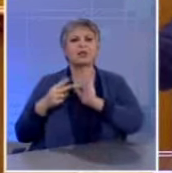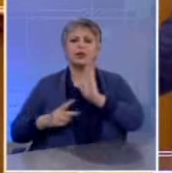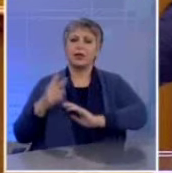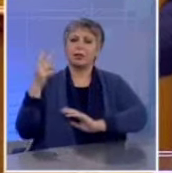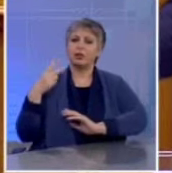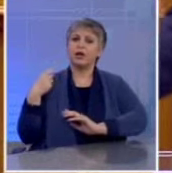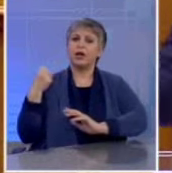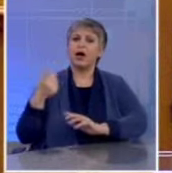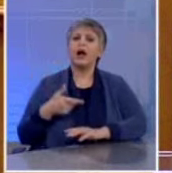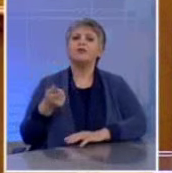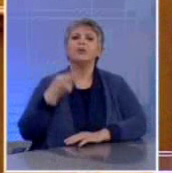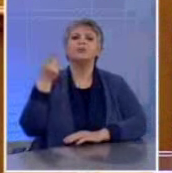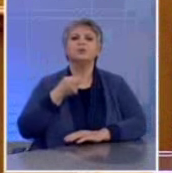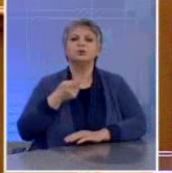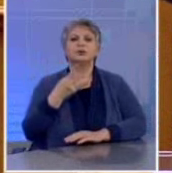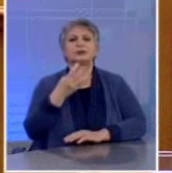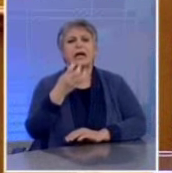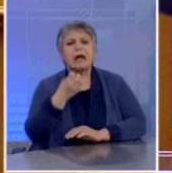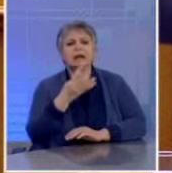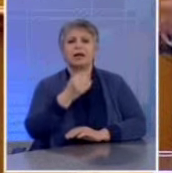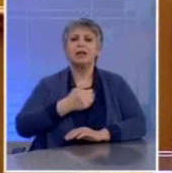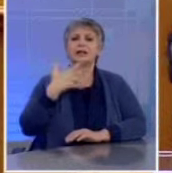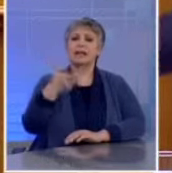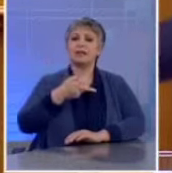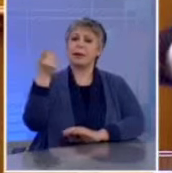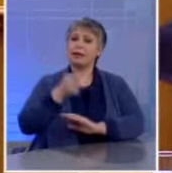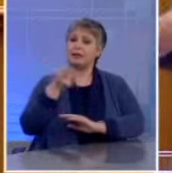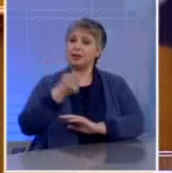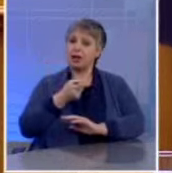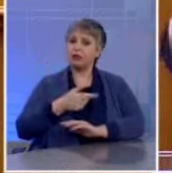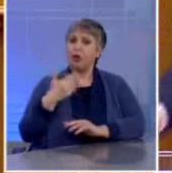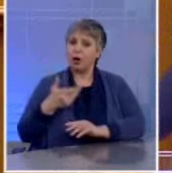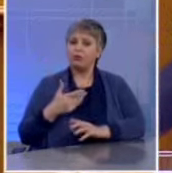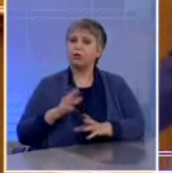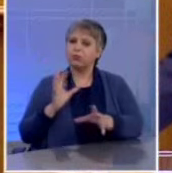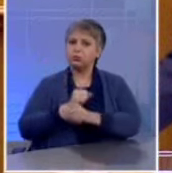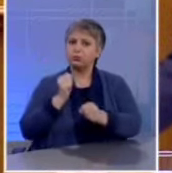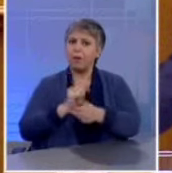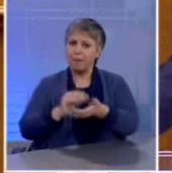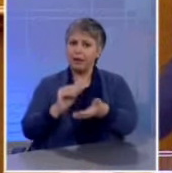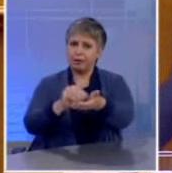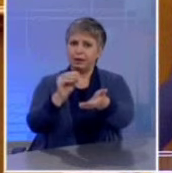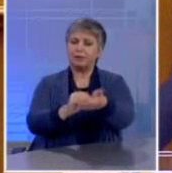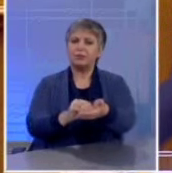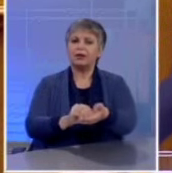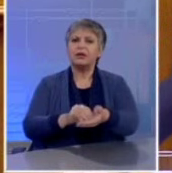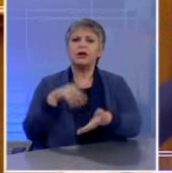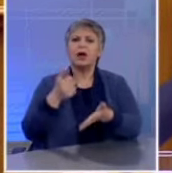παίρνουν ποσοστά 40-45% και ότι οι ΕΣΑΗ, οι κρατικές χρηματοδοτήσεις, τα κόμματα θα είναι τόσο υψηλές? Κι